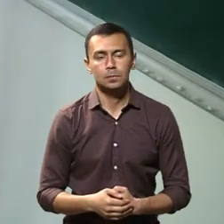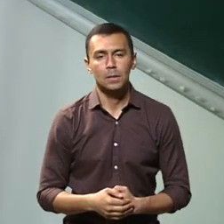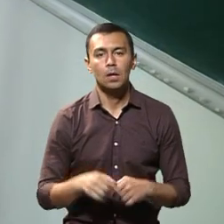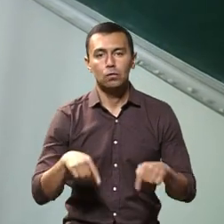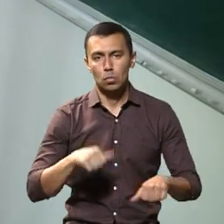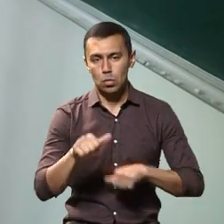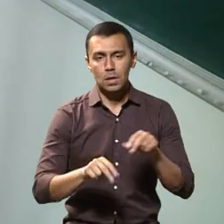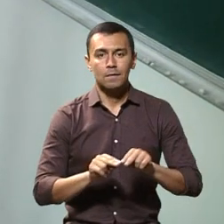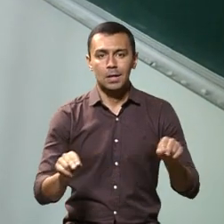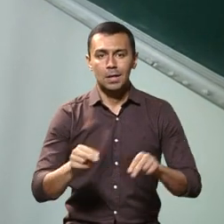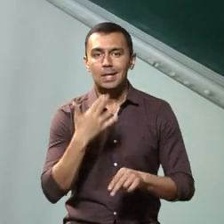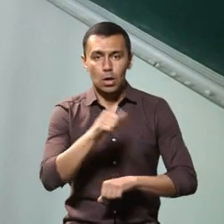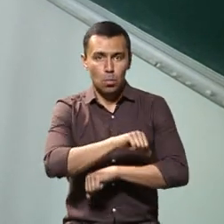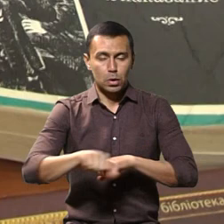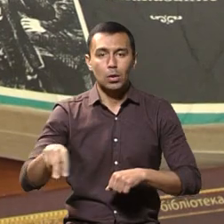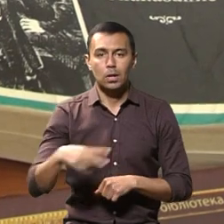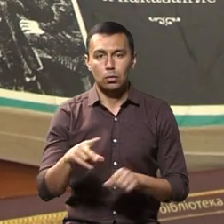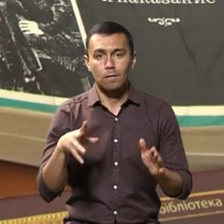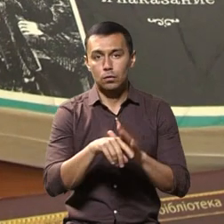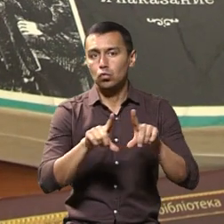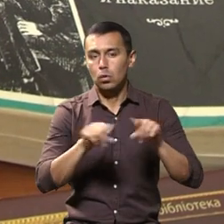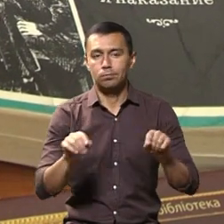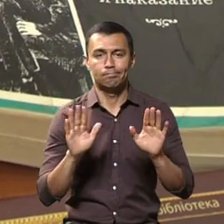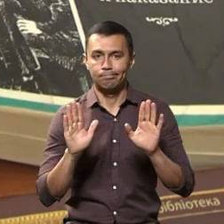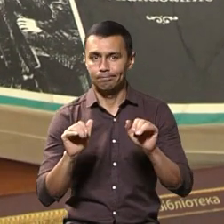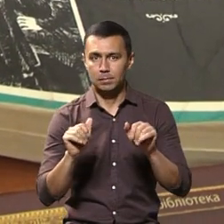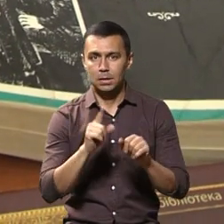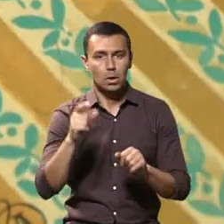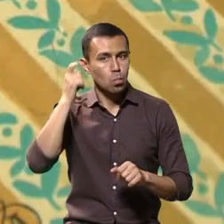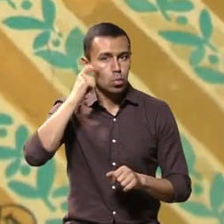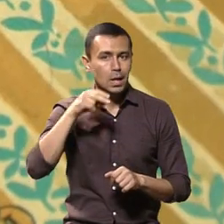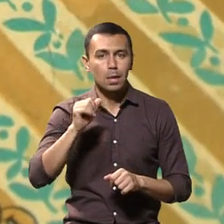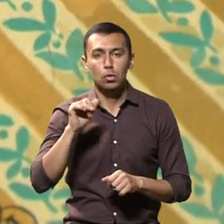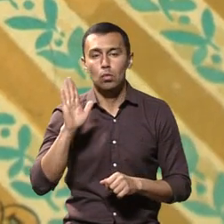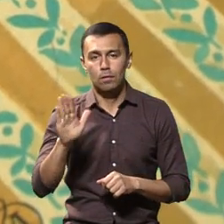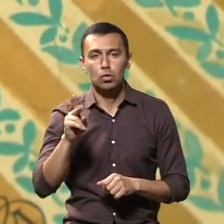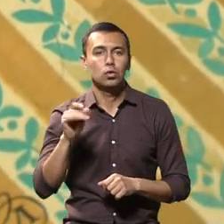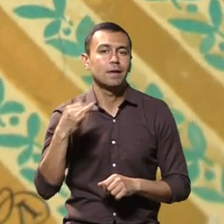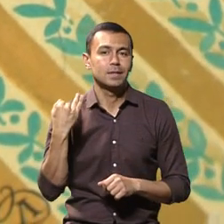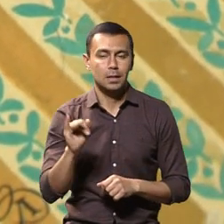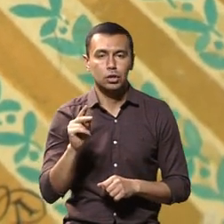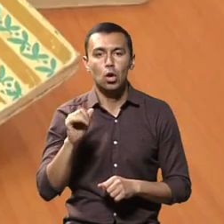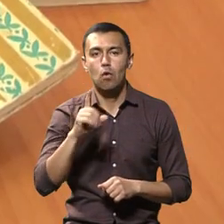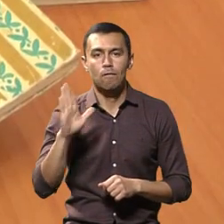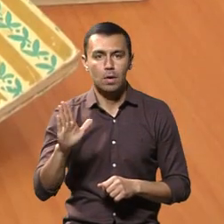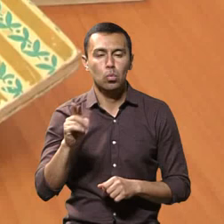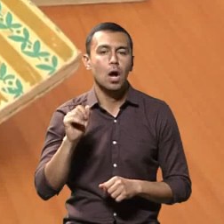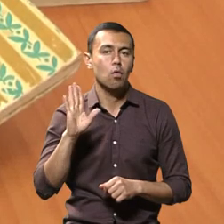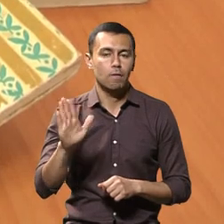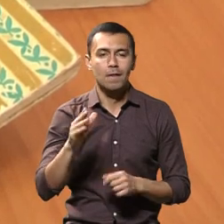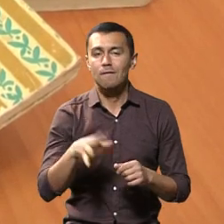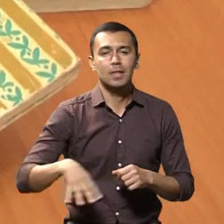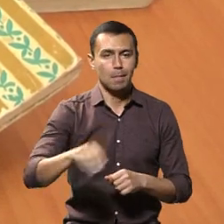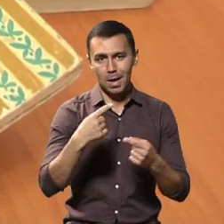Цьому році вчителі зарубіжної літератури в школах попрощалися з Пушкіним, Лермонтовим, Достоєвським, Чеховим, Булгаковим та